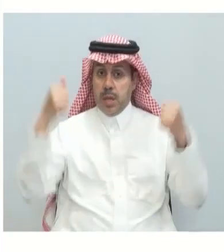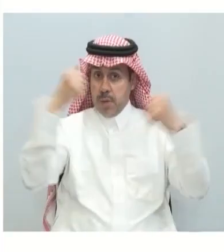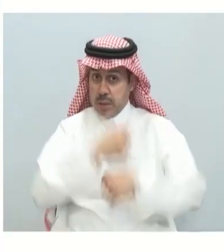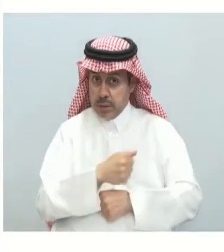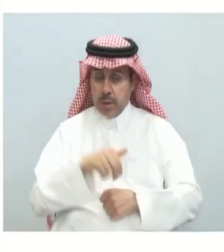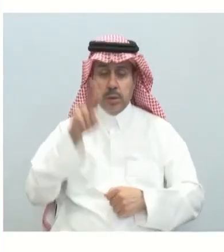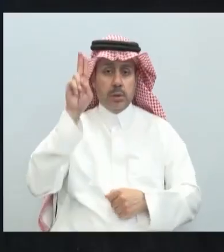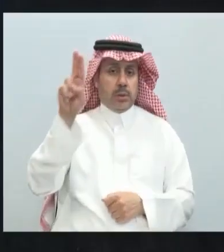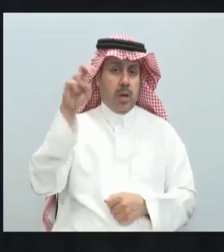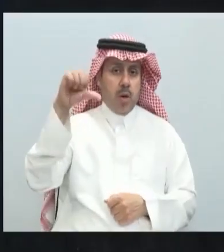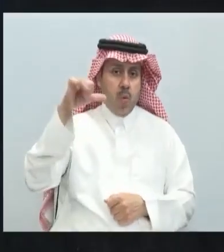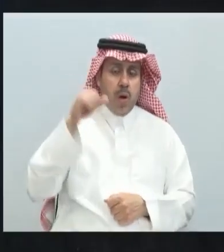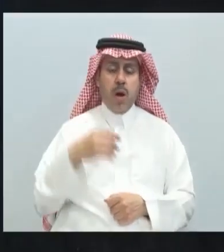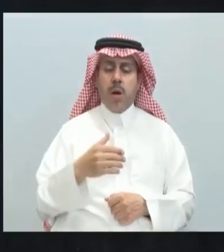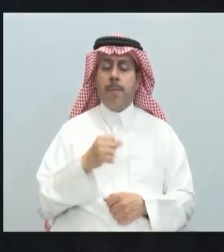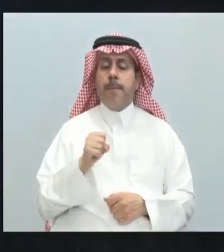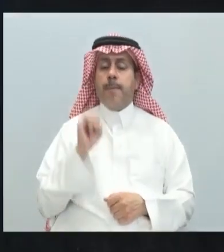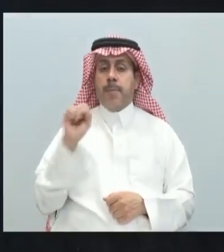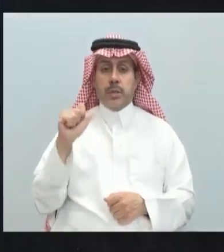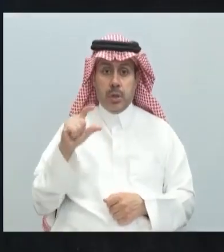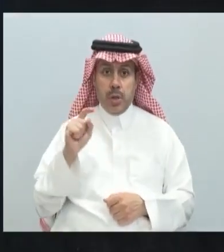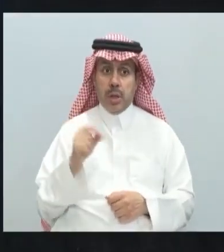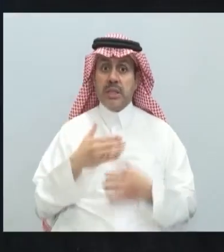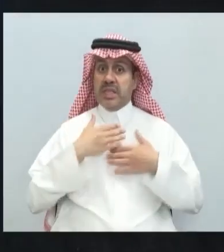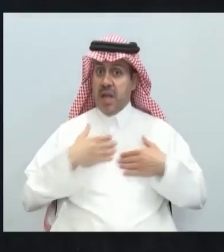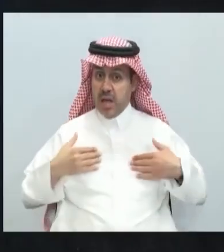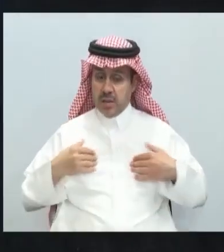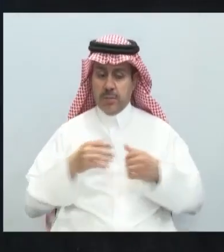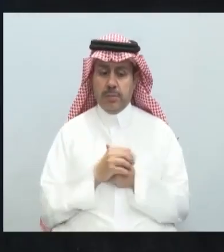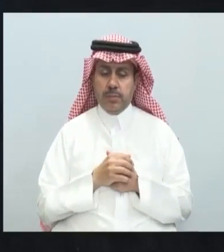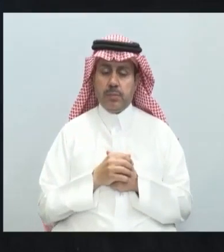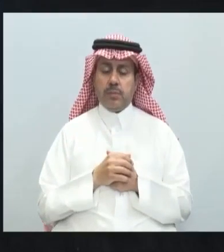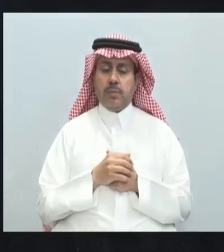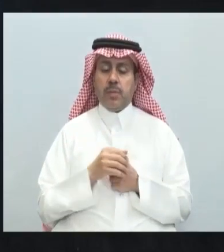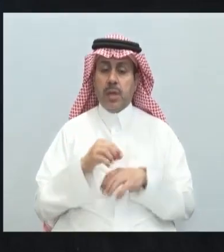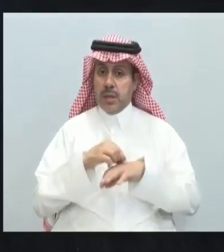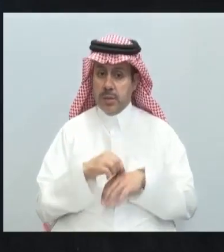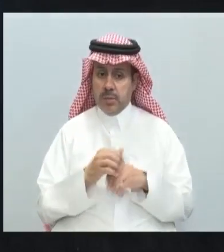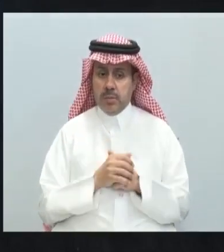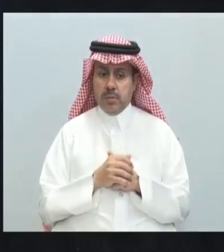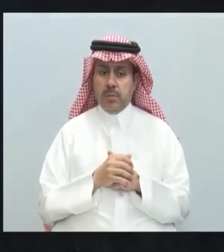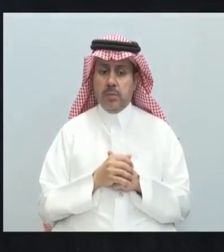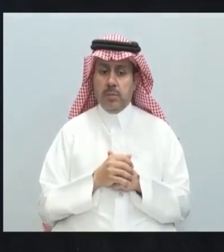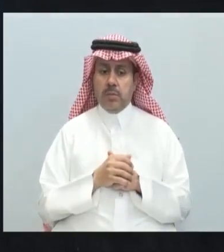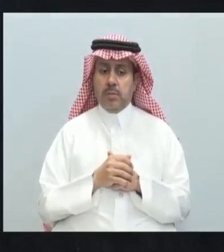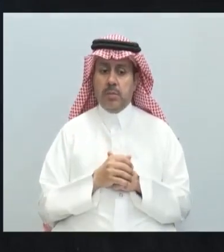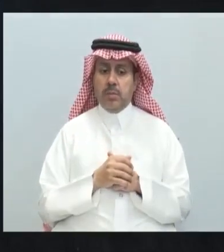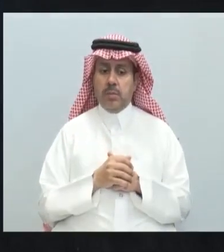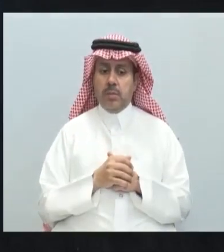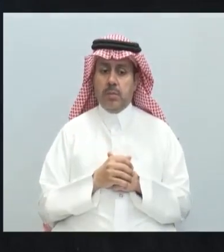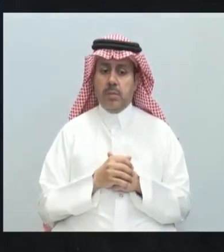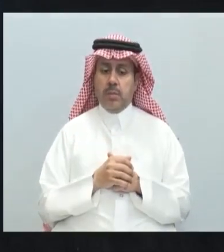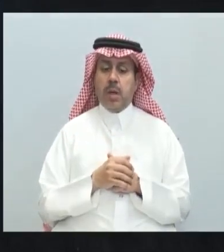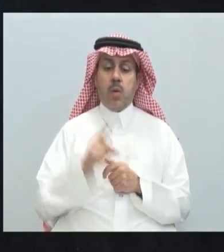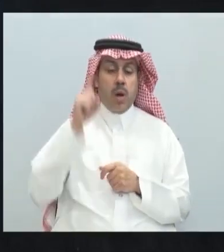للانسان لان الانسان اذا المرء لم يلبس لباسا من التقى تقلب عريانا وان كان كاسيا